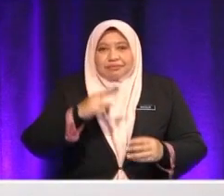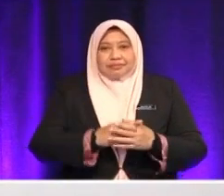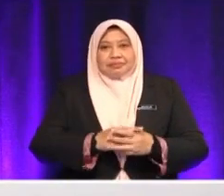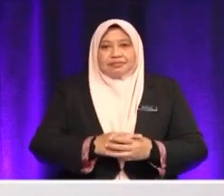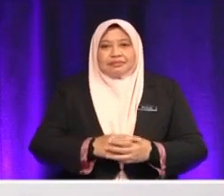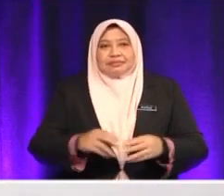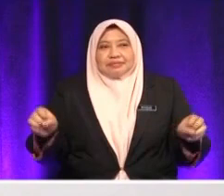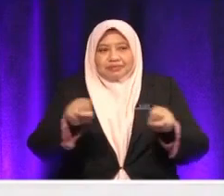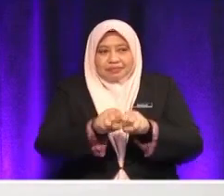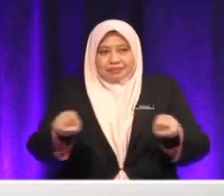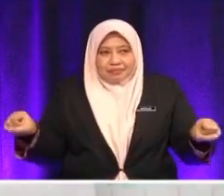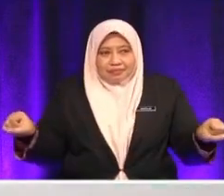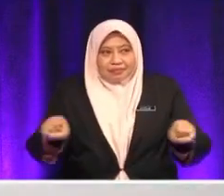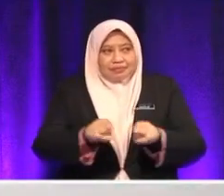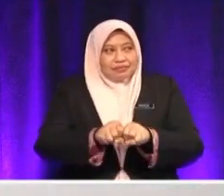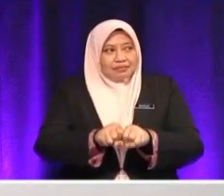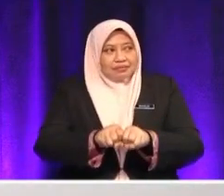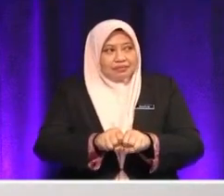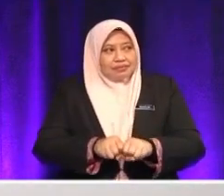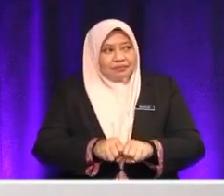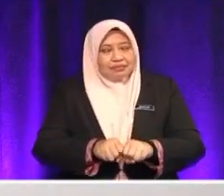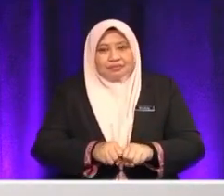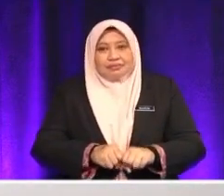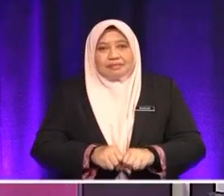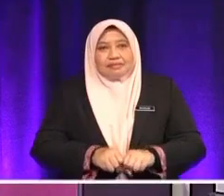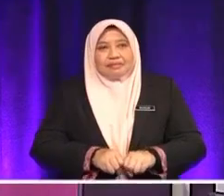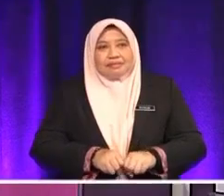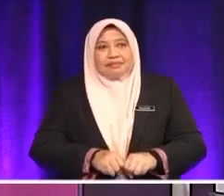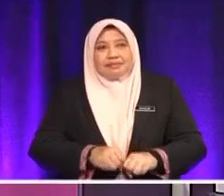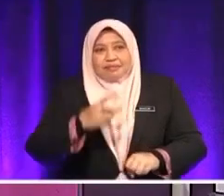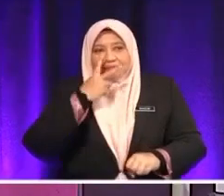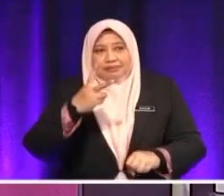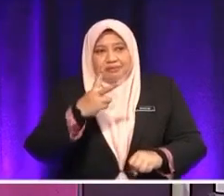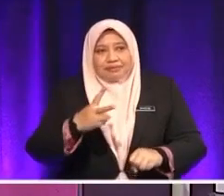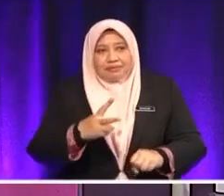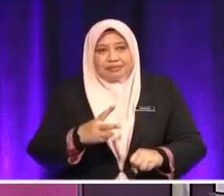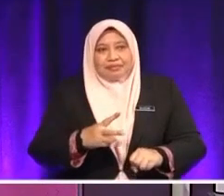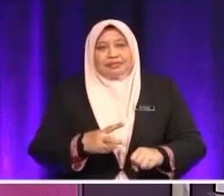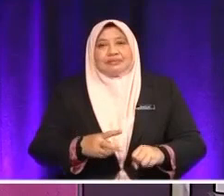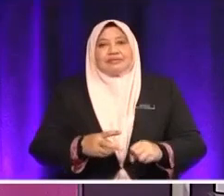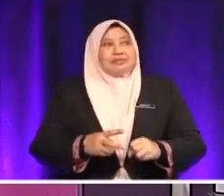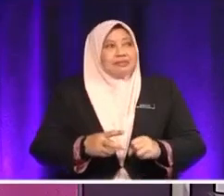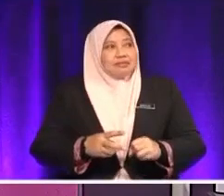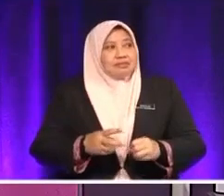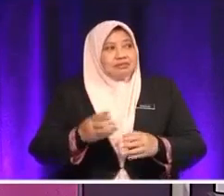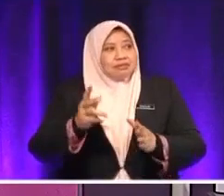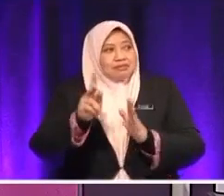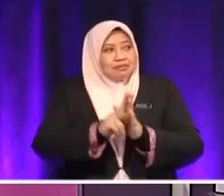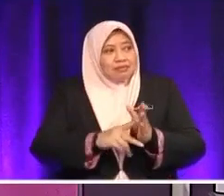simetri Oke taburan simetri Nampaknya kita dah sampai kesimpulan ini